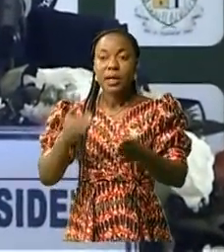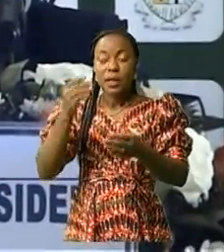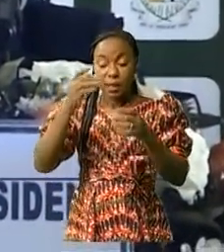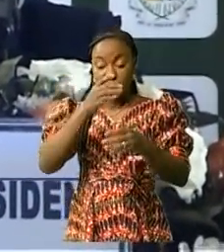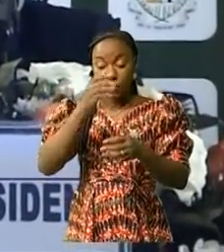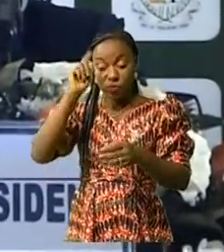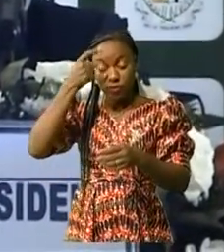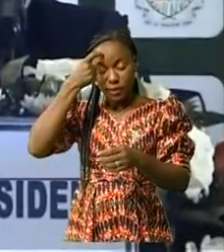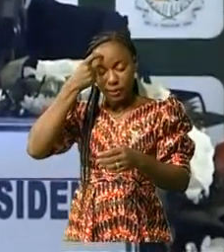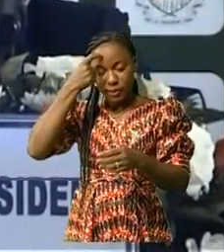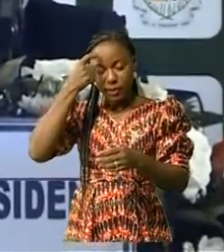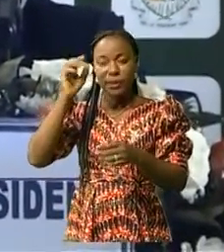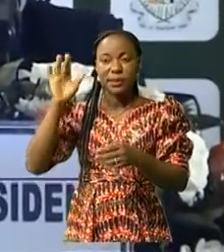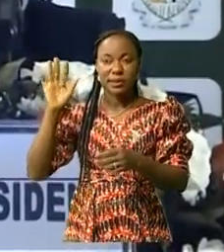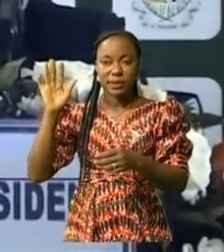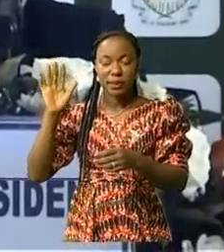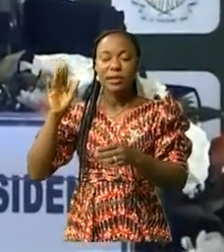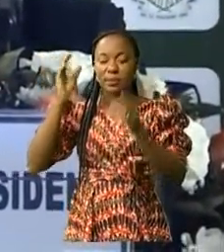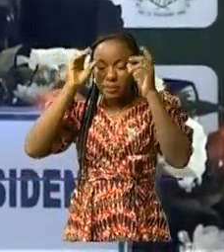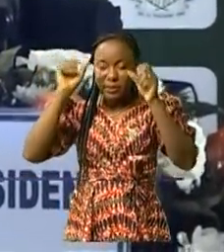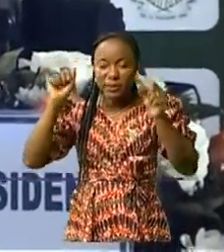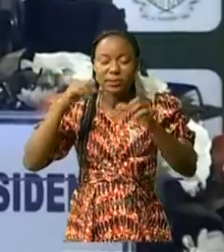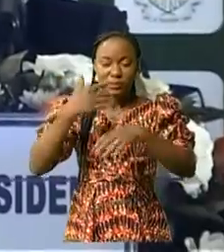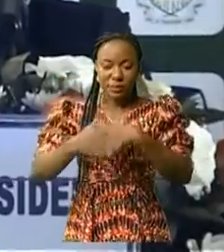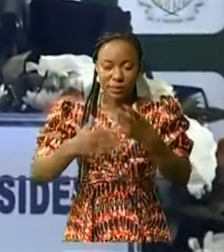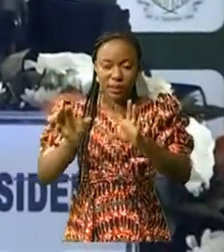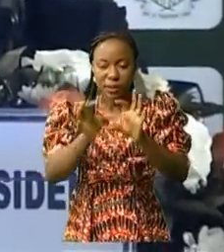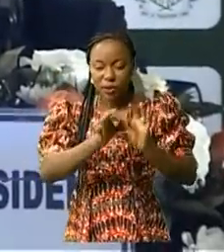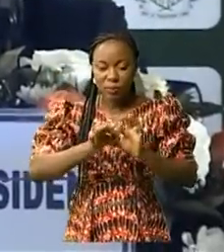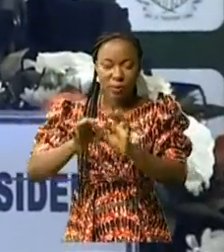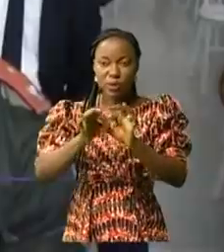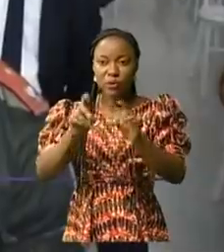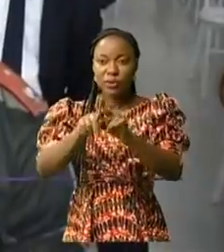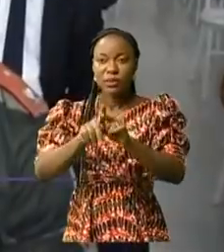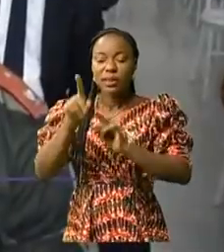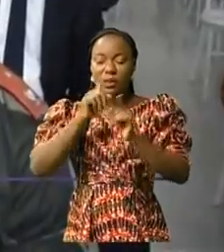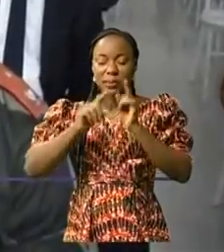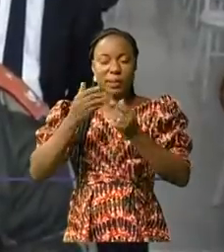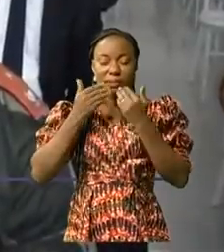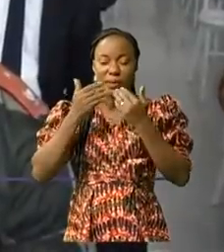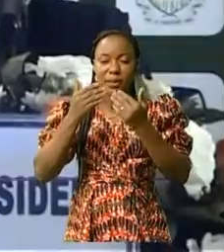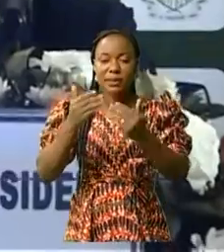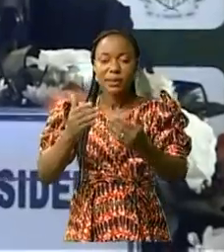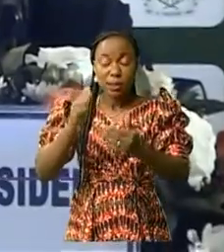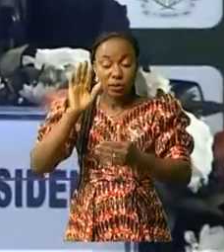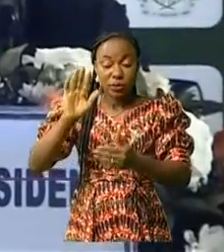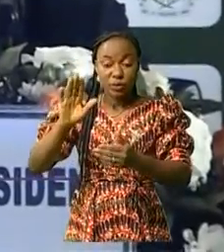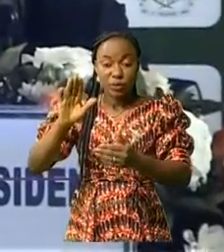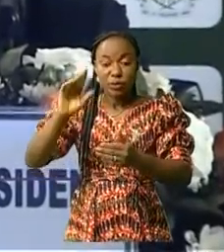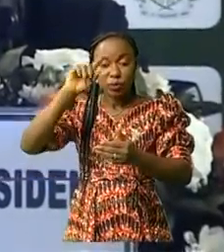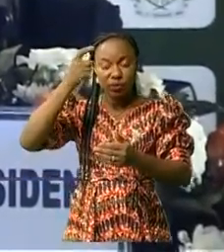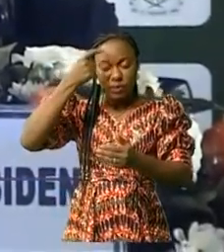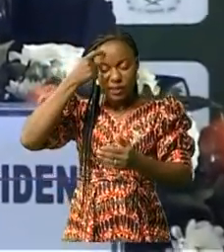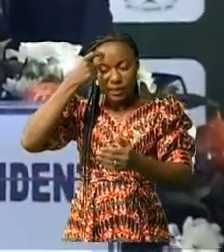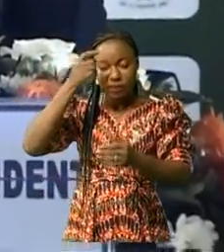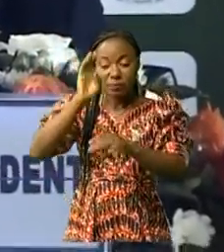bilan baccar gouverneur de kinshasa et président en exercice de la profession à des prime abord remercié son homologue et frère brazzavillois